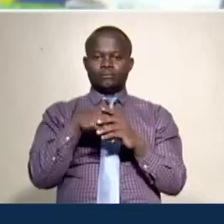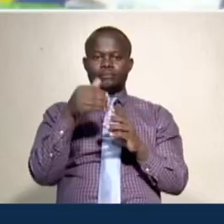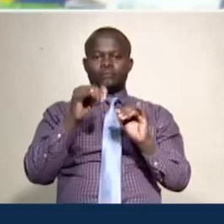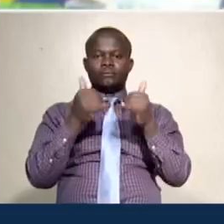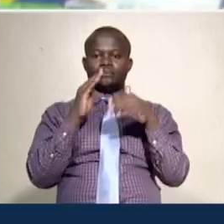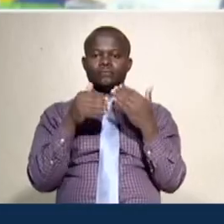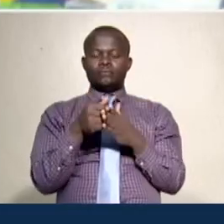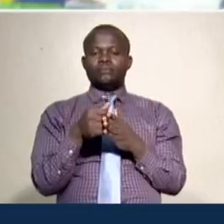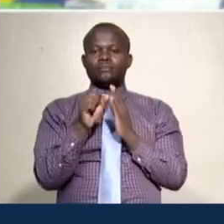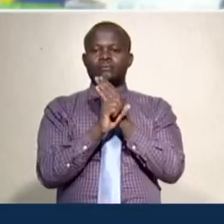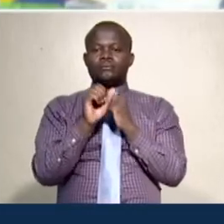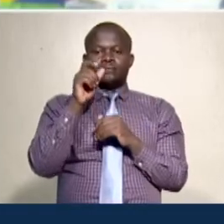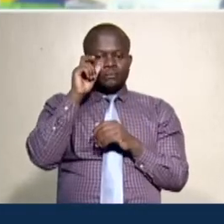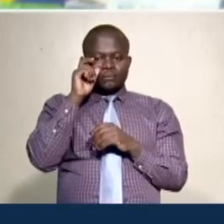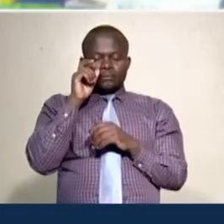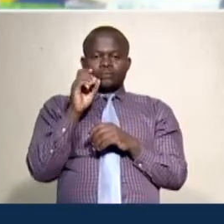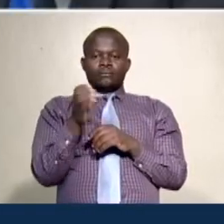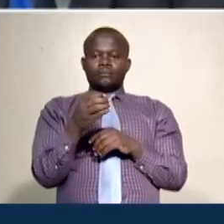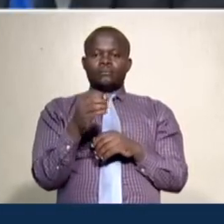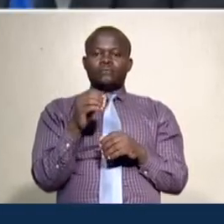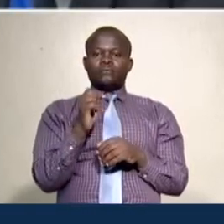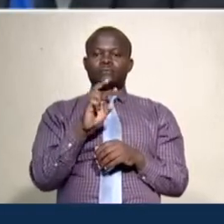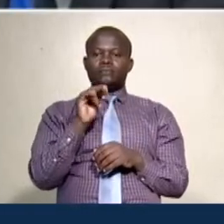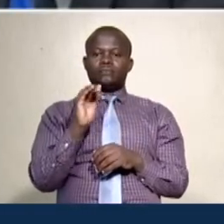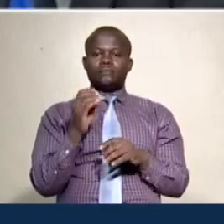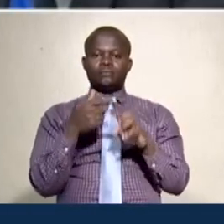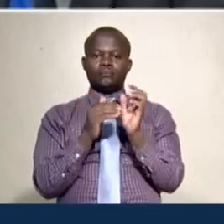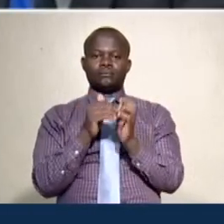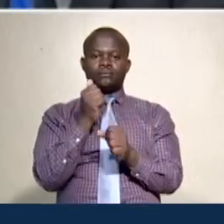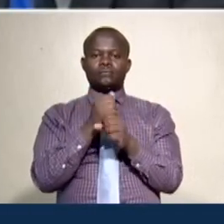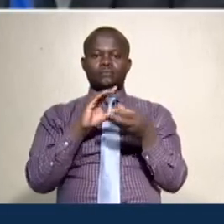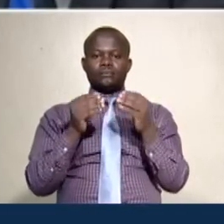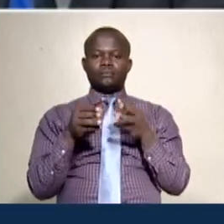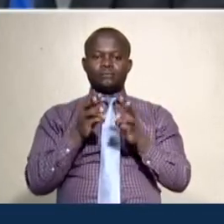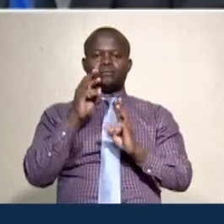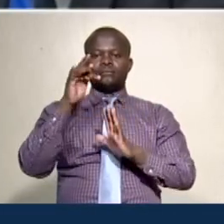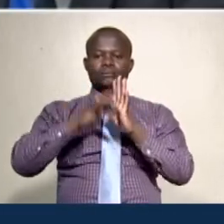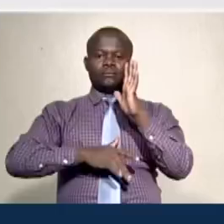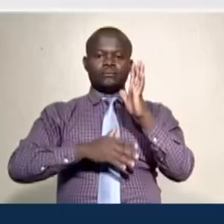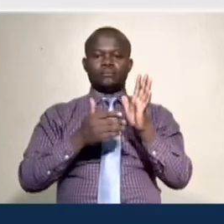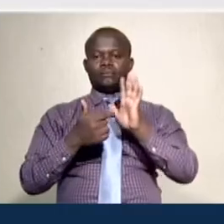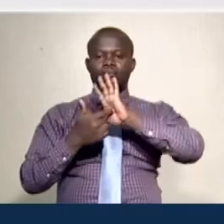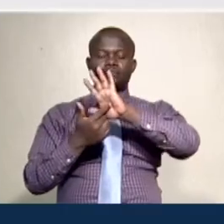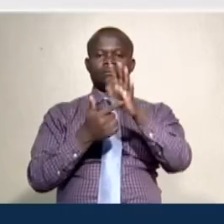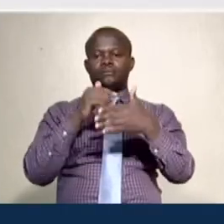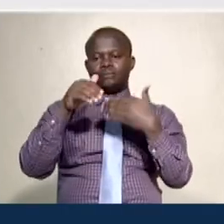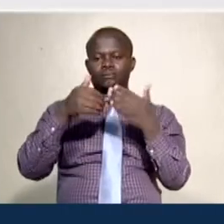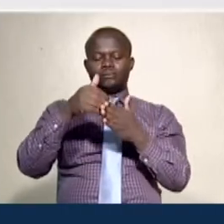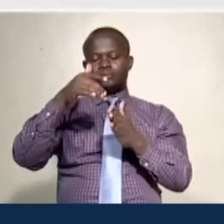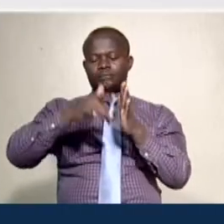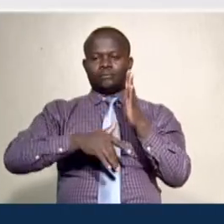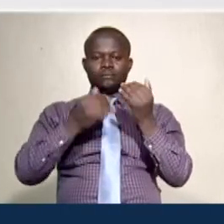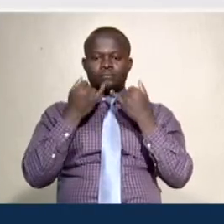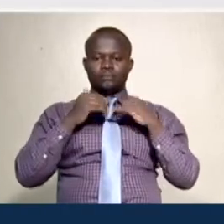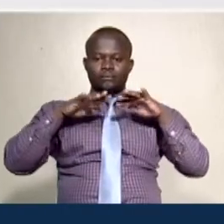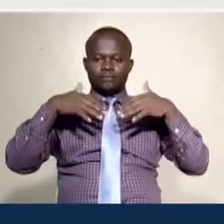mikino y'umurenge Kagame Cup, Eric Ndagije Imana yarahatubereye ndetse adukorera inkuru ku buryo burambuye, yagiye kubitugarukiraho byose atubwire